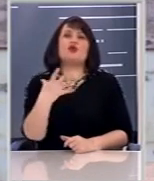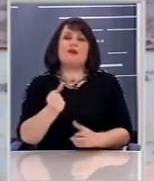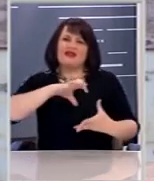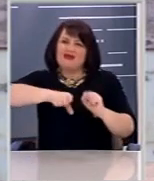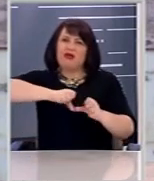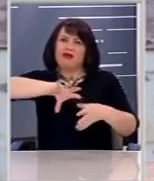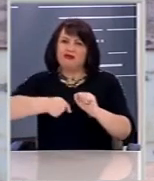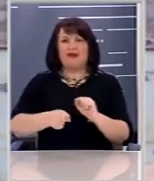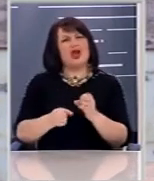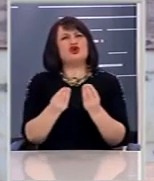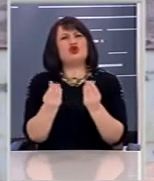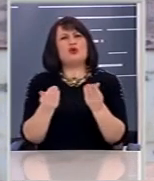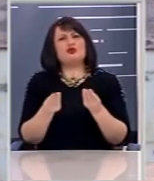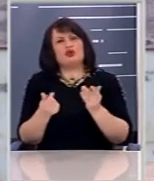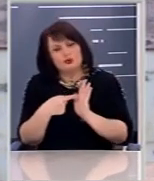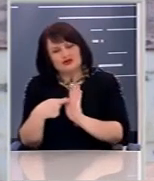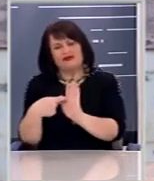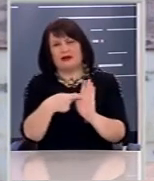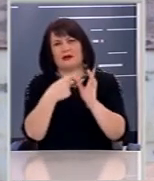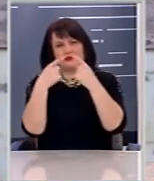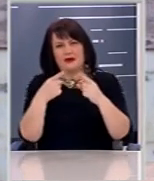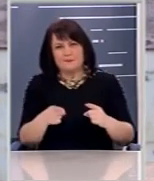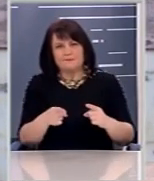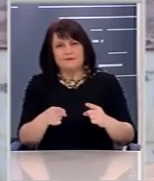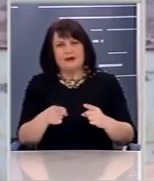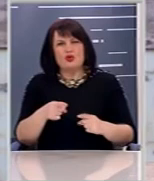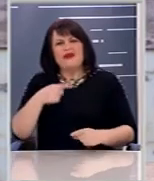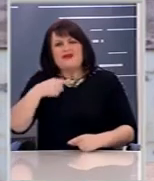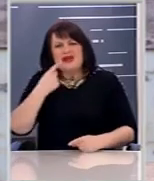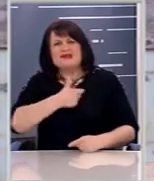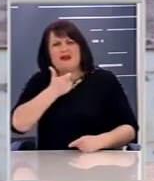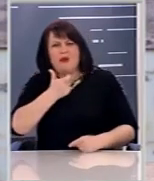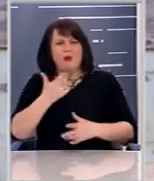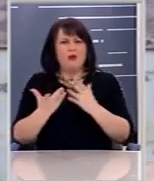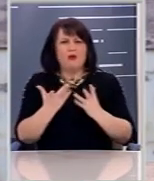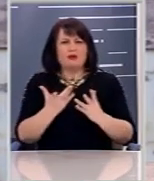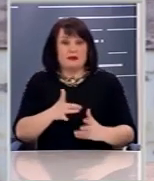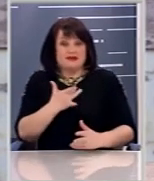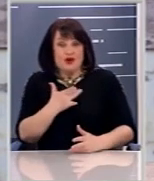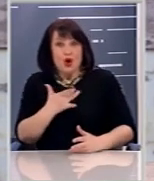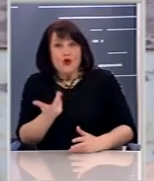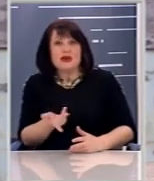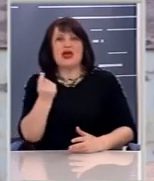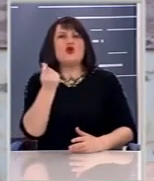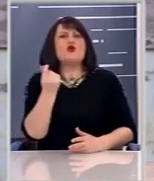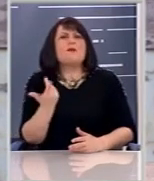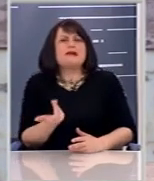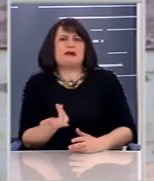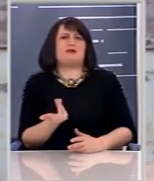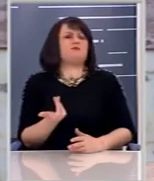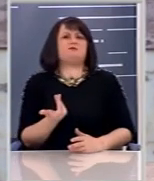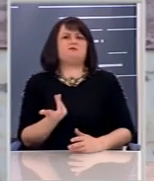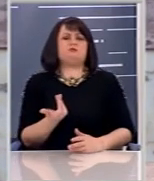Εκφράζεται με ποικίλους τρόπους. Με τη λεκτική βία, με την ψυχολογική, με την οικονομική, με